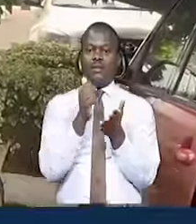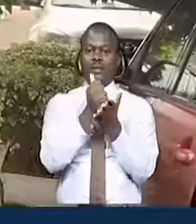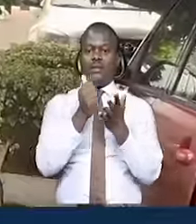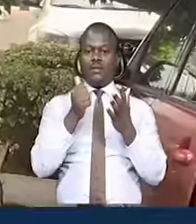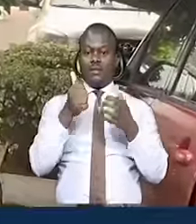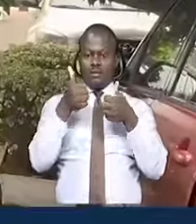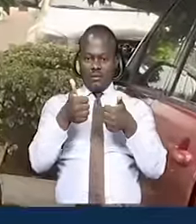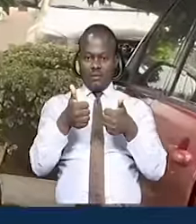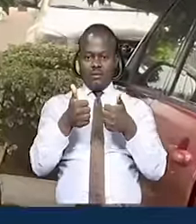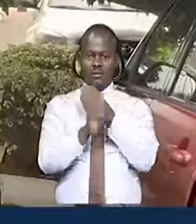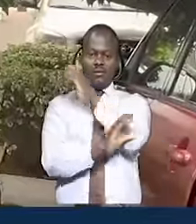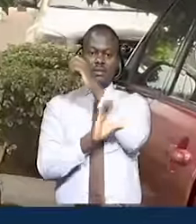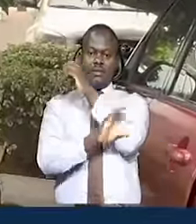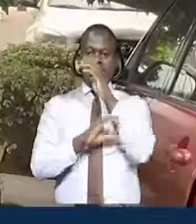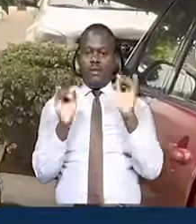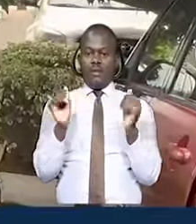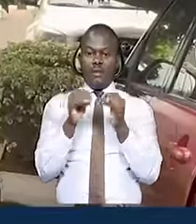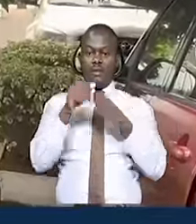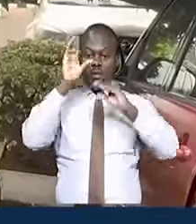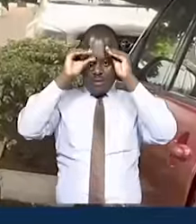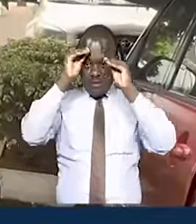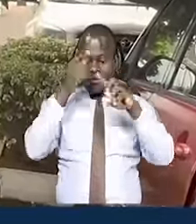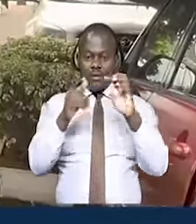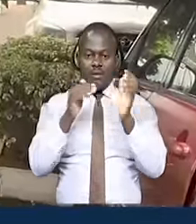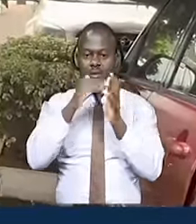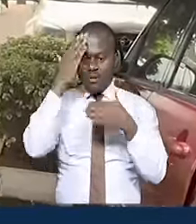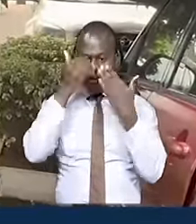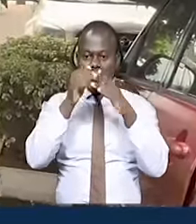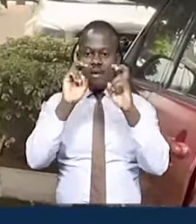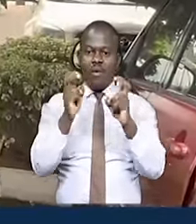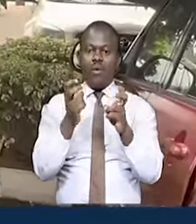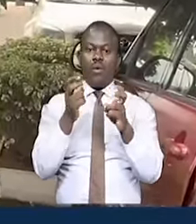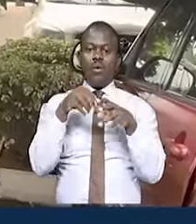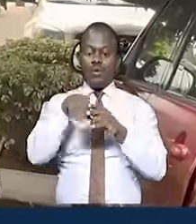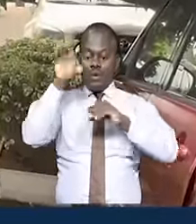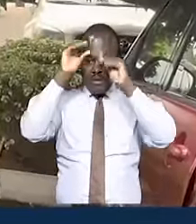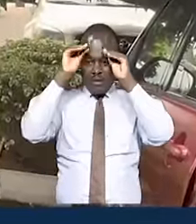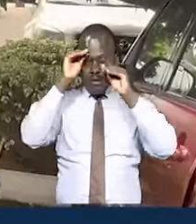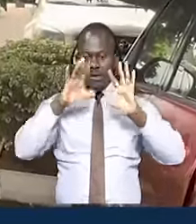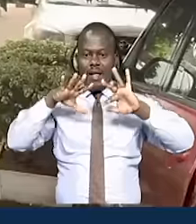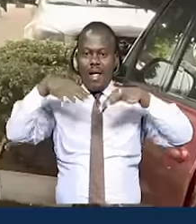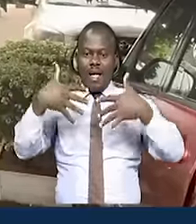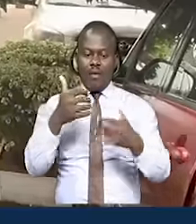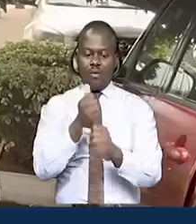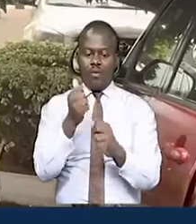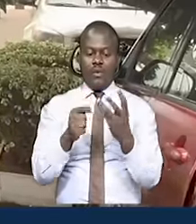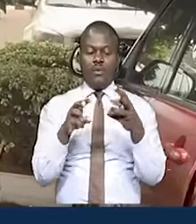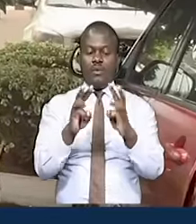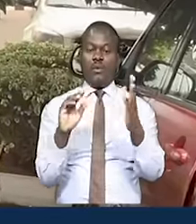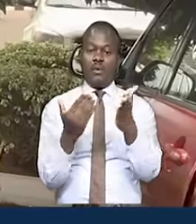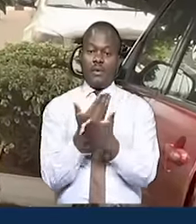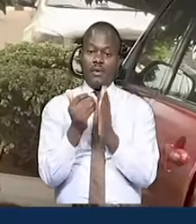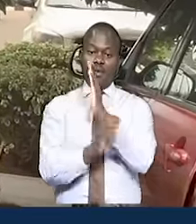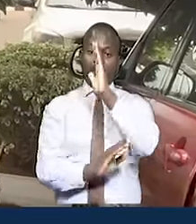kubana neza n'ibihugu, tugerageza kubigiraho no kugira ngo muri uko kubigiraho twige uburyo kibwo gukora ibintu bushya